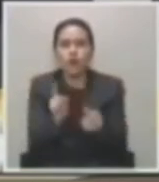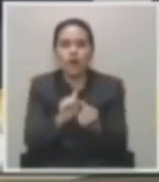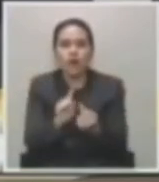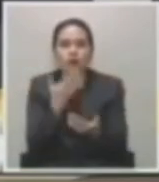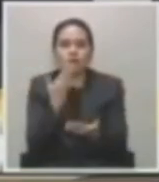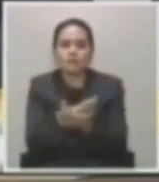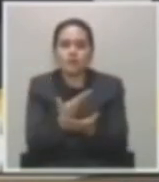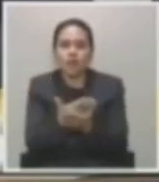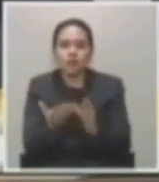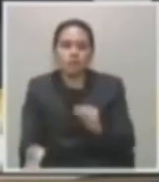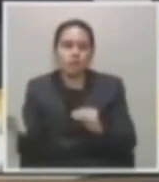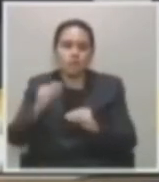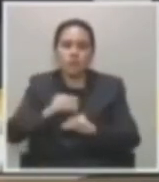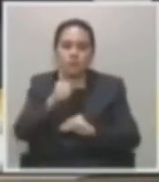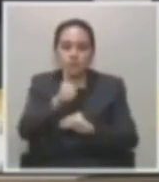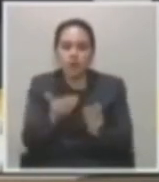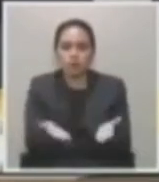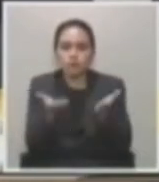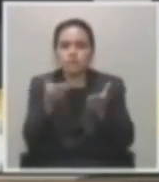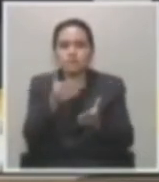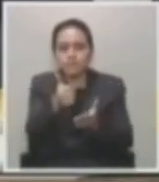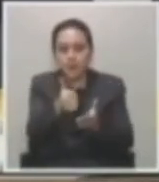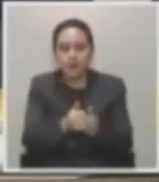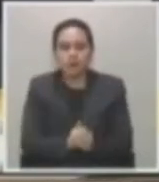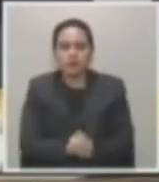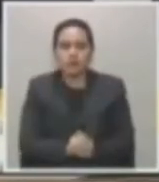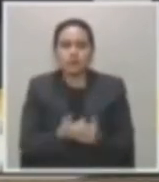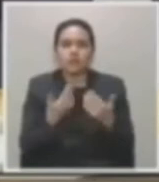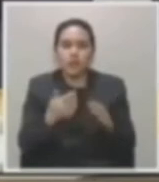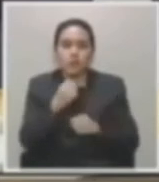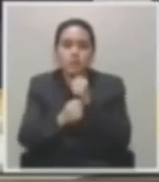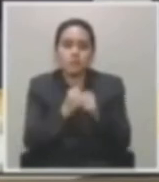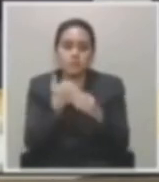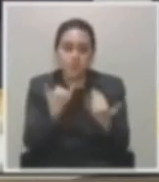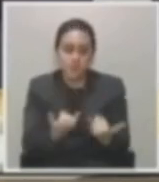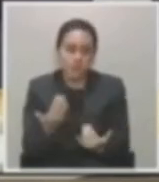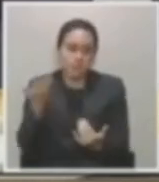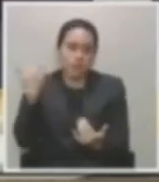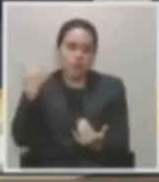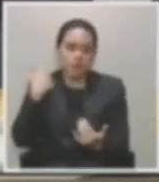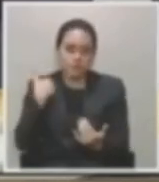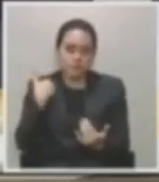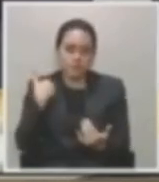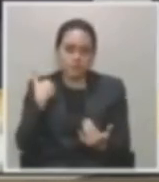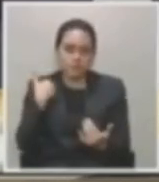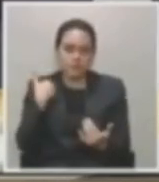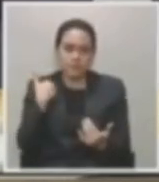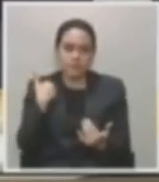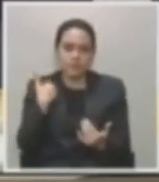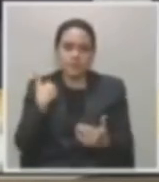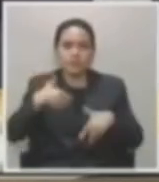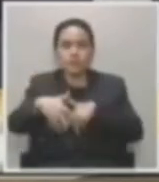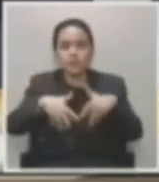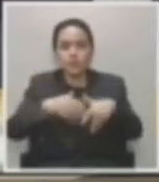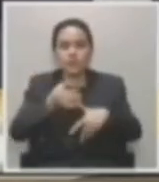ได้ดีขึ้นเนื่องจากโดยเฉพาะปีนี้ครับที่ผ่านมานะครับพี่น้องชาวไร่อ้อยนั้นได้รับ